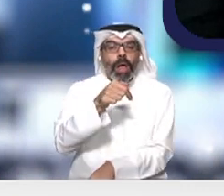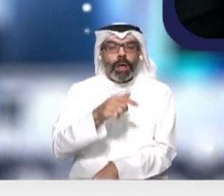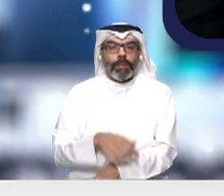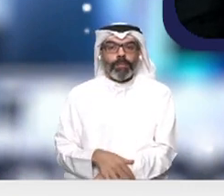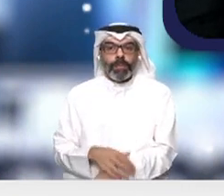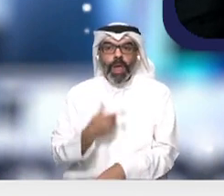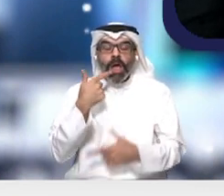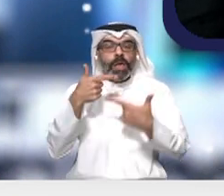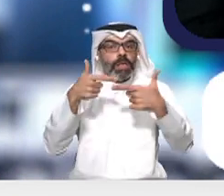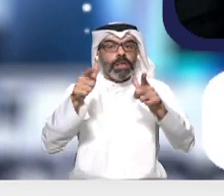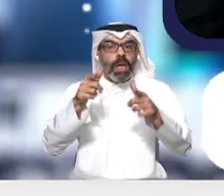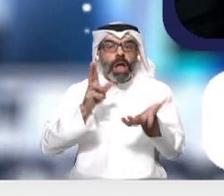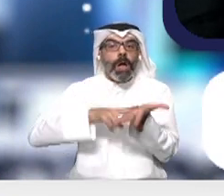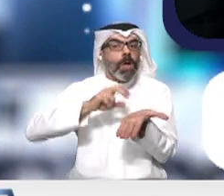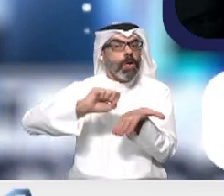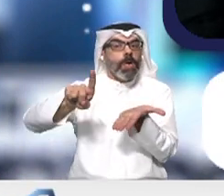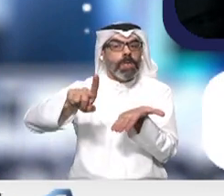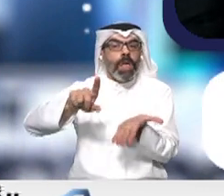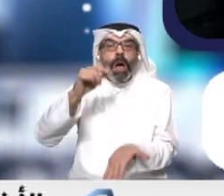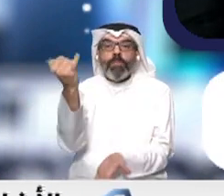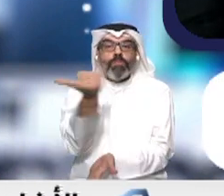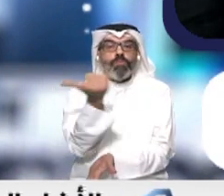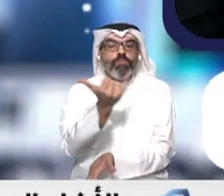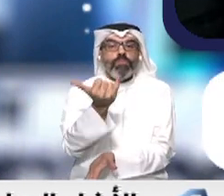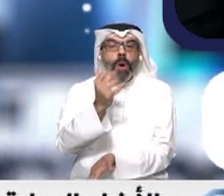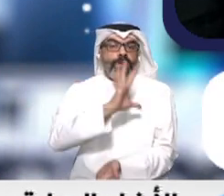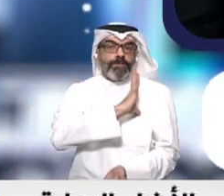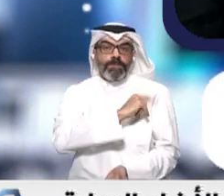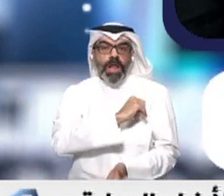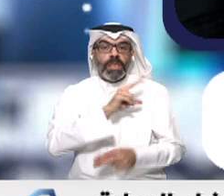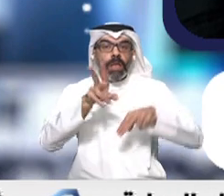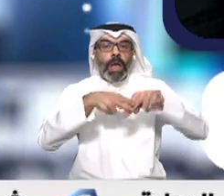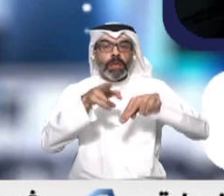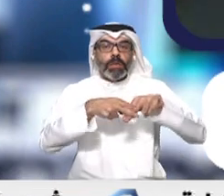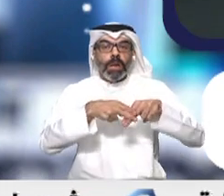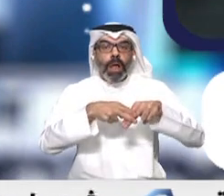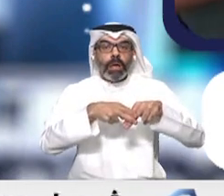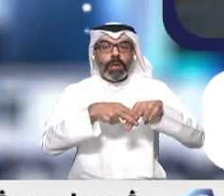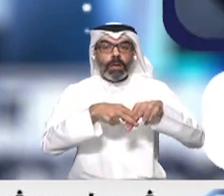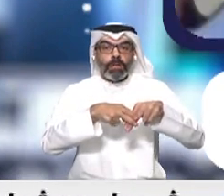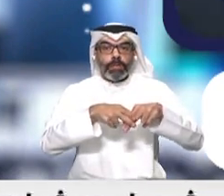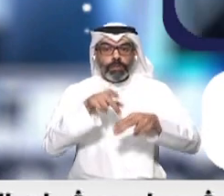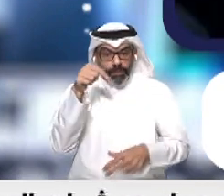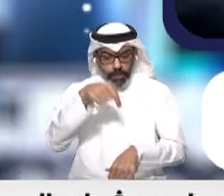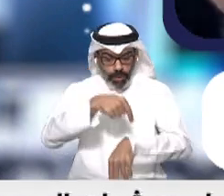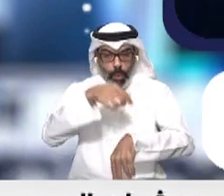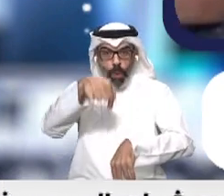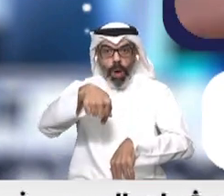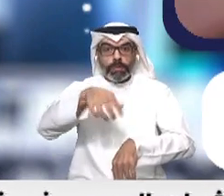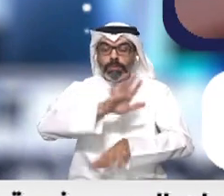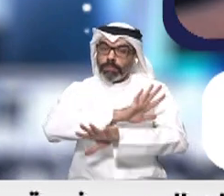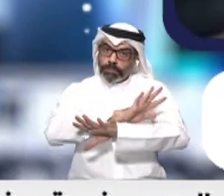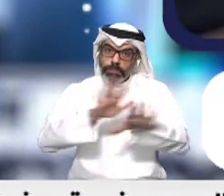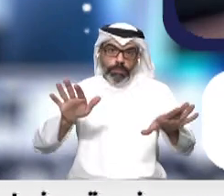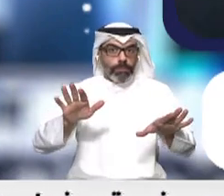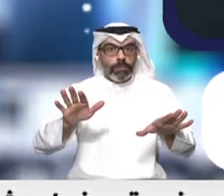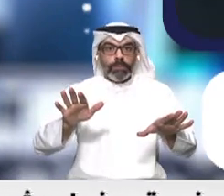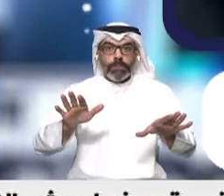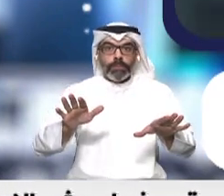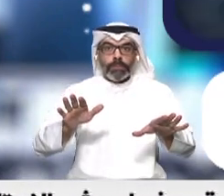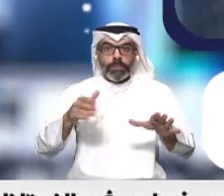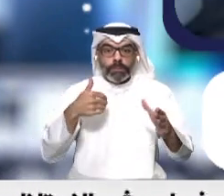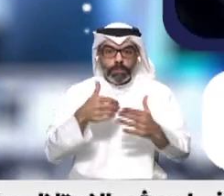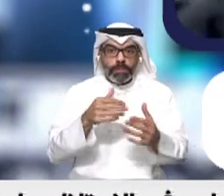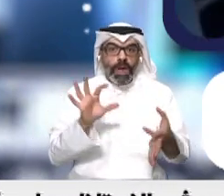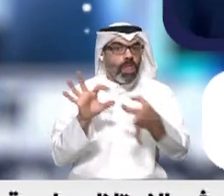التصريح يحمل رسالة مهمة للجانبين الفلسطيني والإسرائيلي، وأنه الوقت قد حان لإنجاز هذا الاتفاق